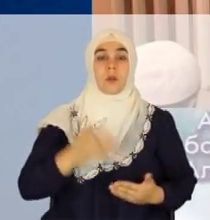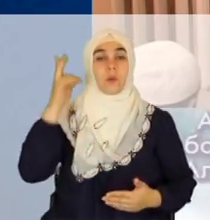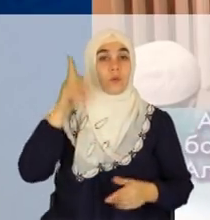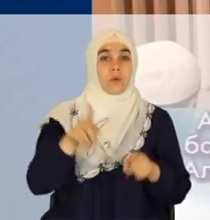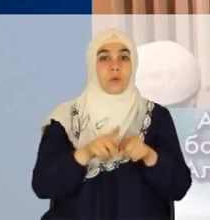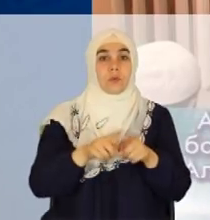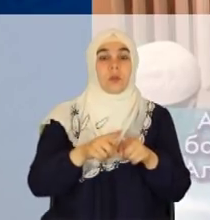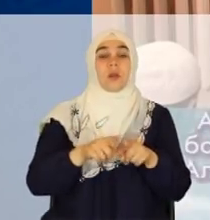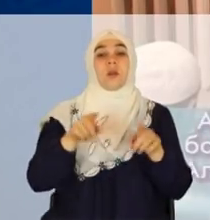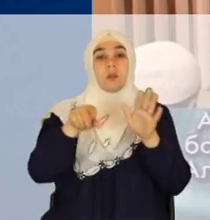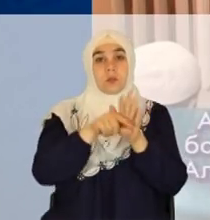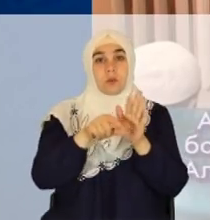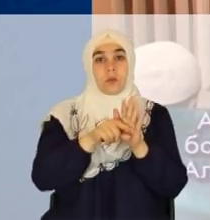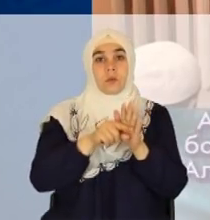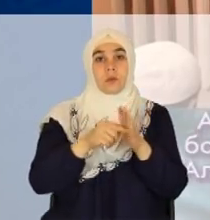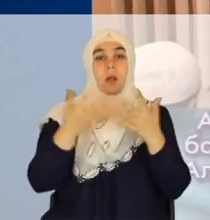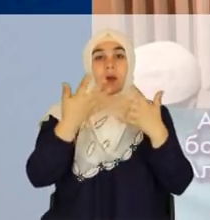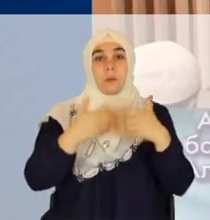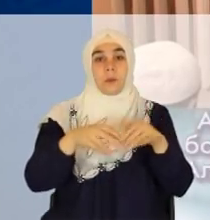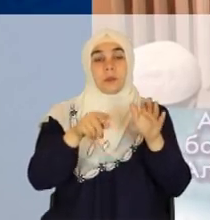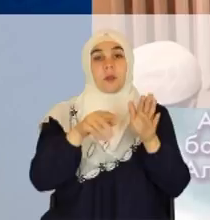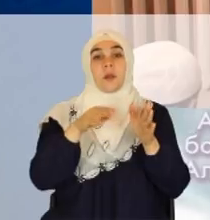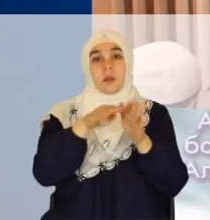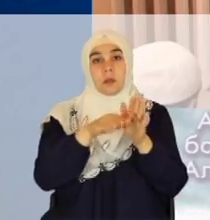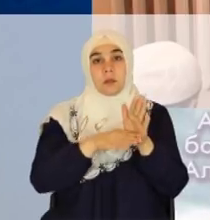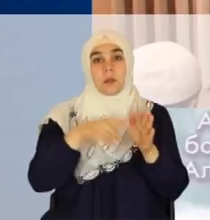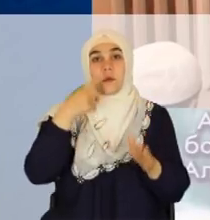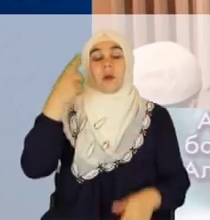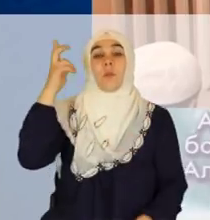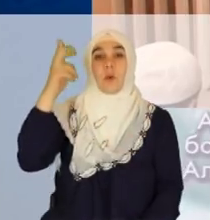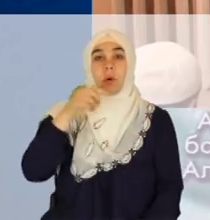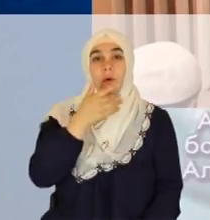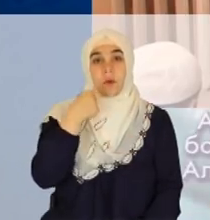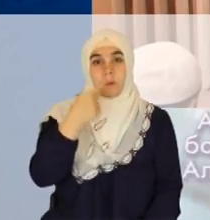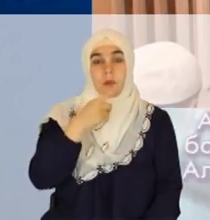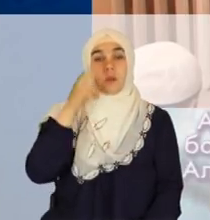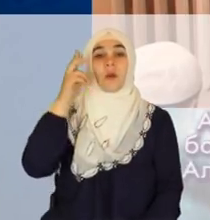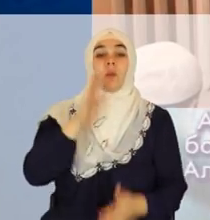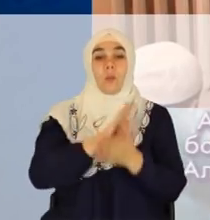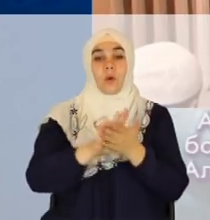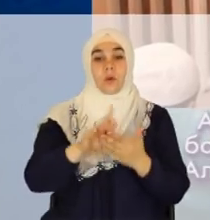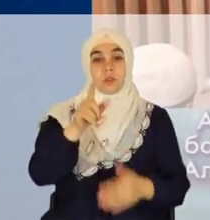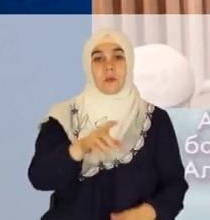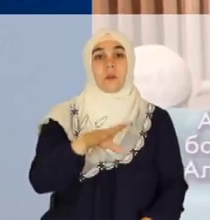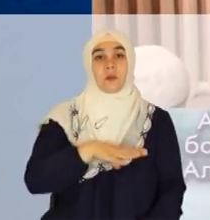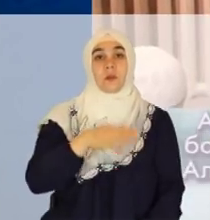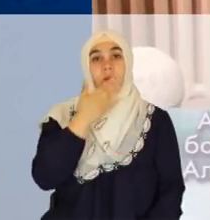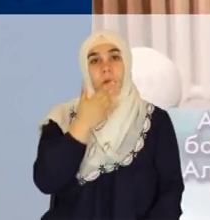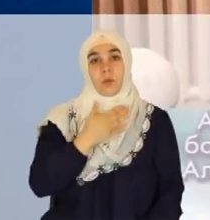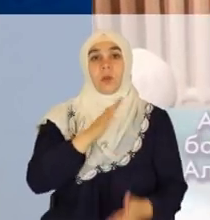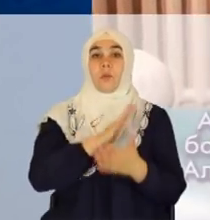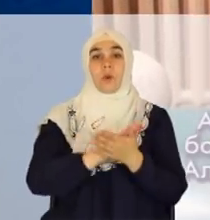Bunu okuyan ayetler kelime-i ketkel olarak kurbanda. Demek Allah pak insanını yaşıyorlar.